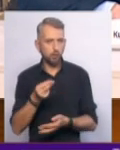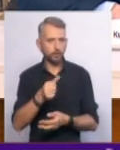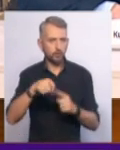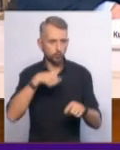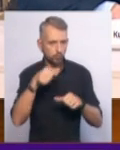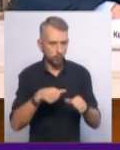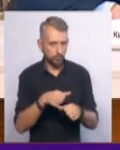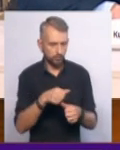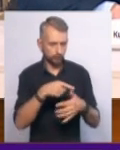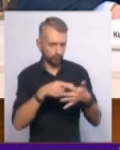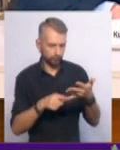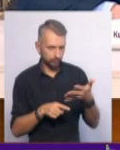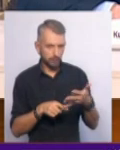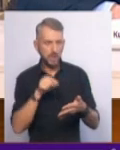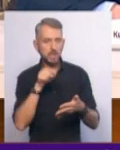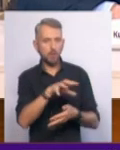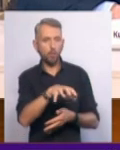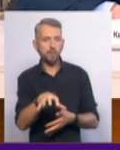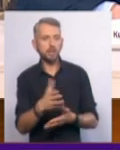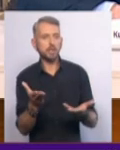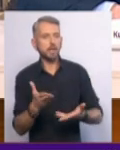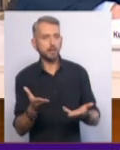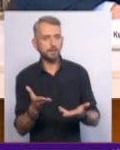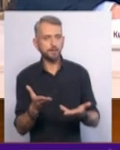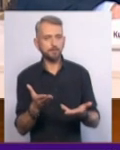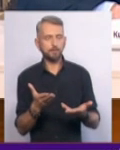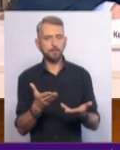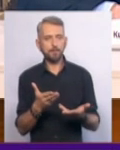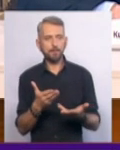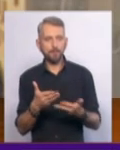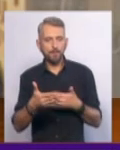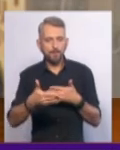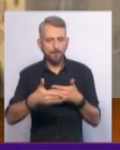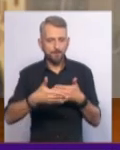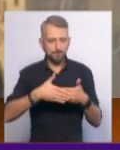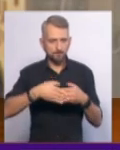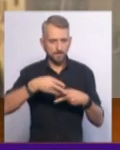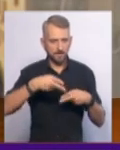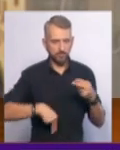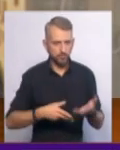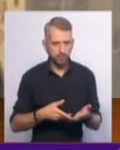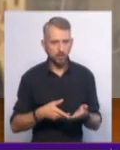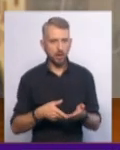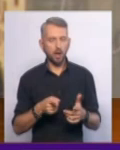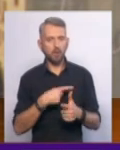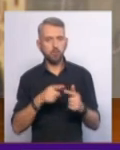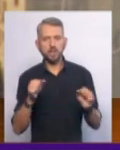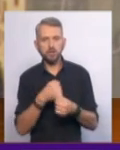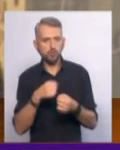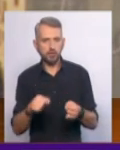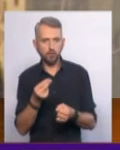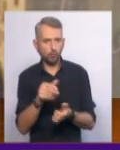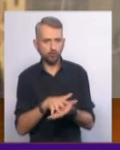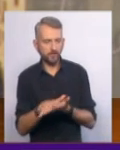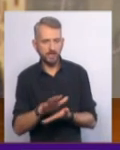Це ті об'єкти, які на завершальному етапі, або на які неможливо не витрачати кошти, тому